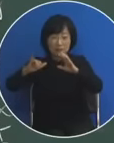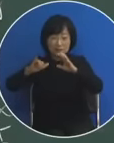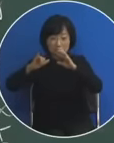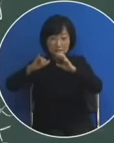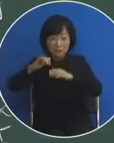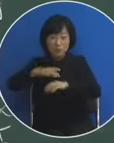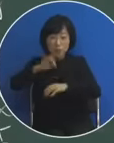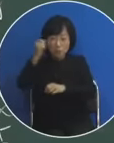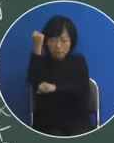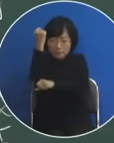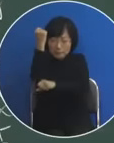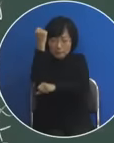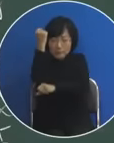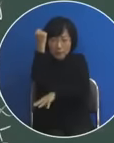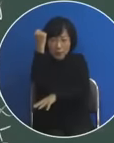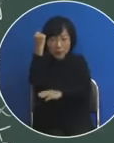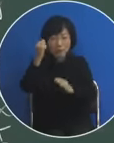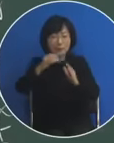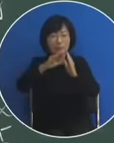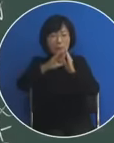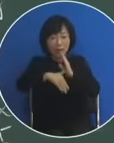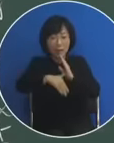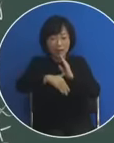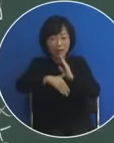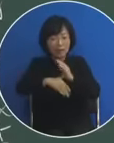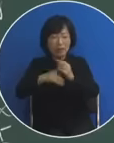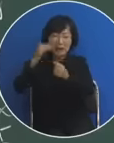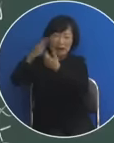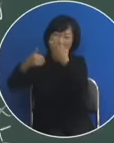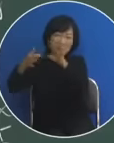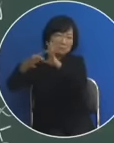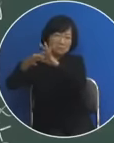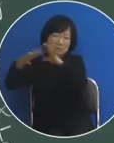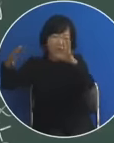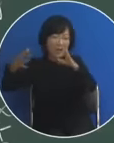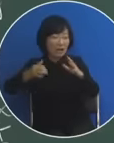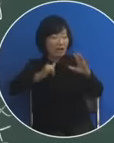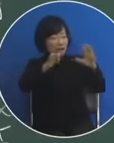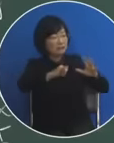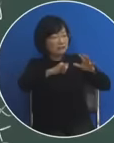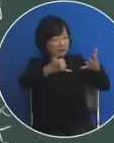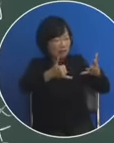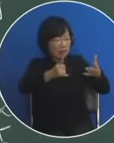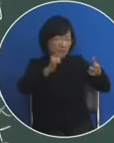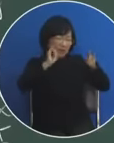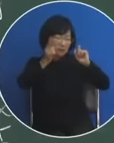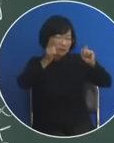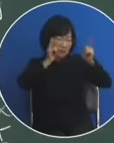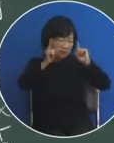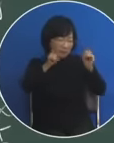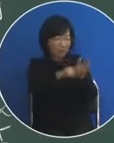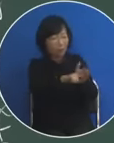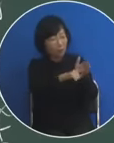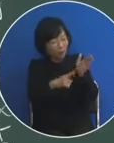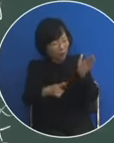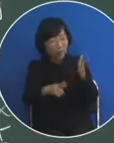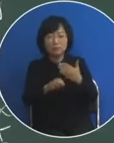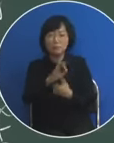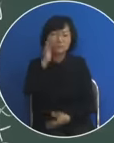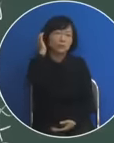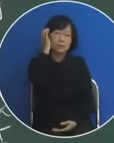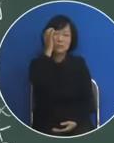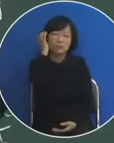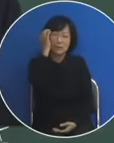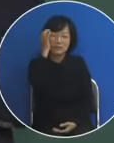시작부터 하나님의 나라 누려야 되는데 시작부터 그냥 세상적인 거 막 계속 불신앙 누려버리면 안 되는 거죠. From the onset, you have to enjoy